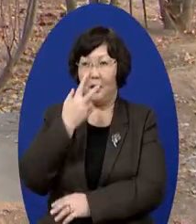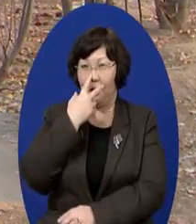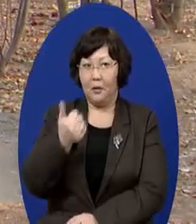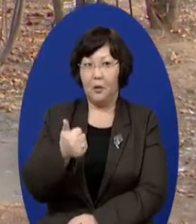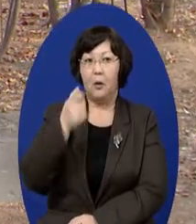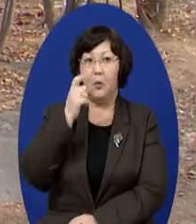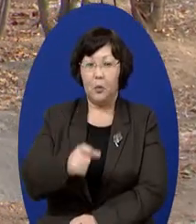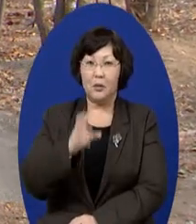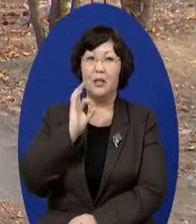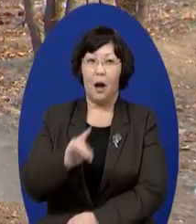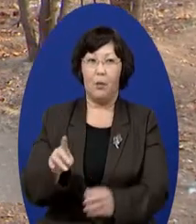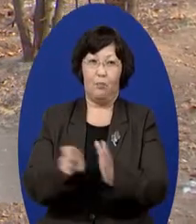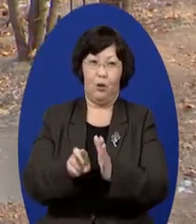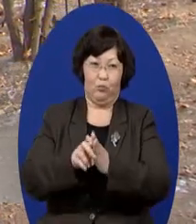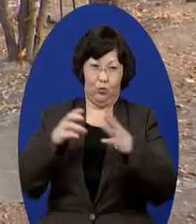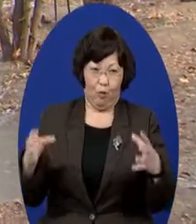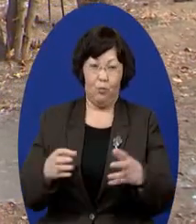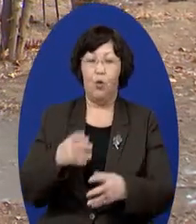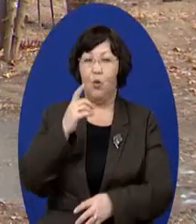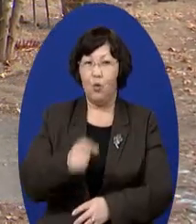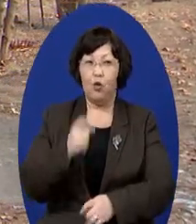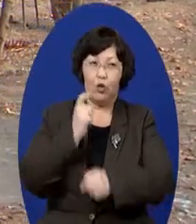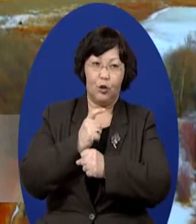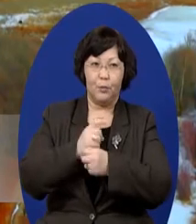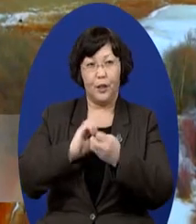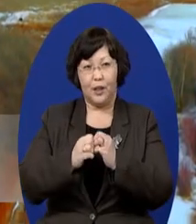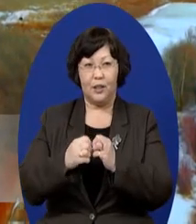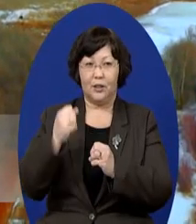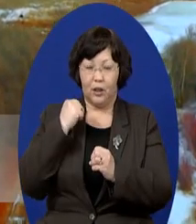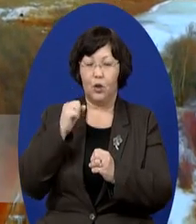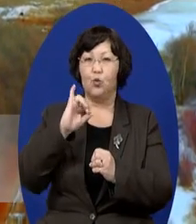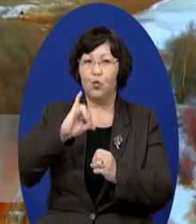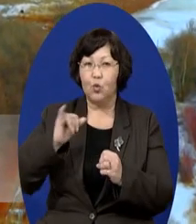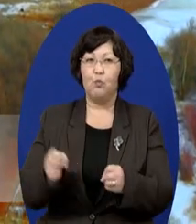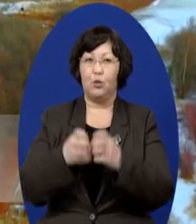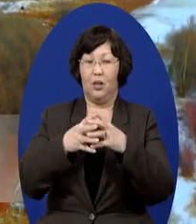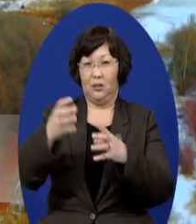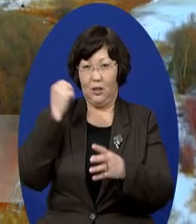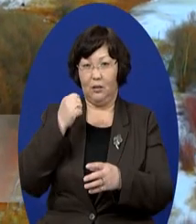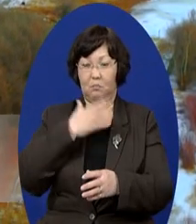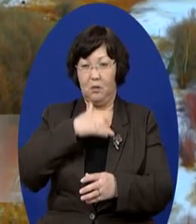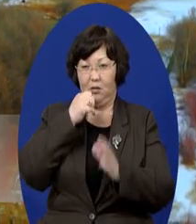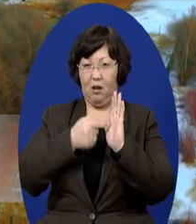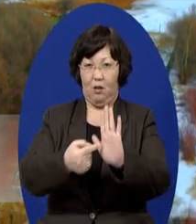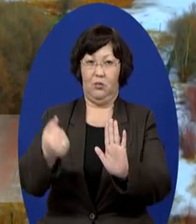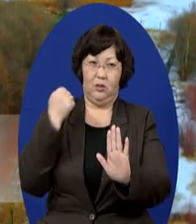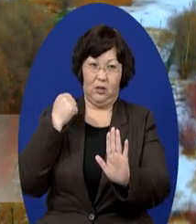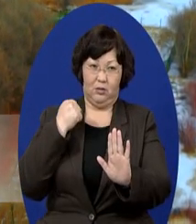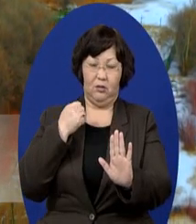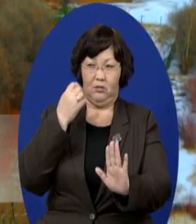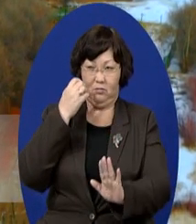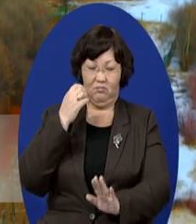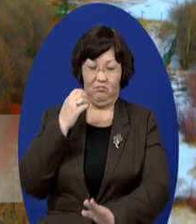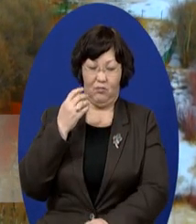хүнд ямар нөөц болцсон байна. Хүн хөдөлмөрлөл юу бүтээж чадж байна гэдгийг өөрийн биеэр харуулж байгаа. Энэ Барадуузгаан тарьж байгаа